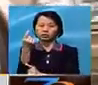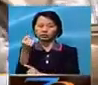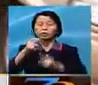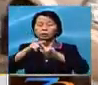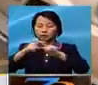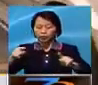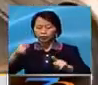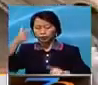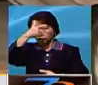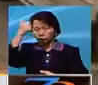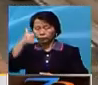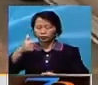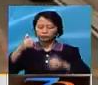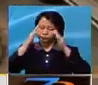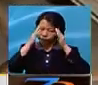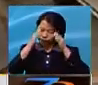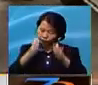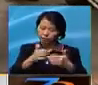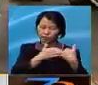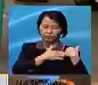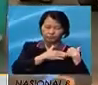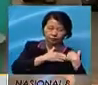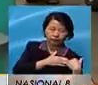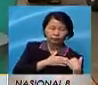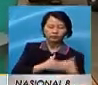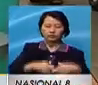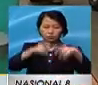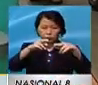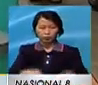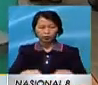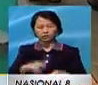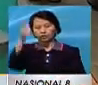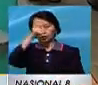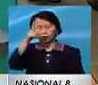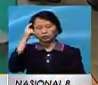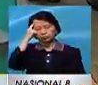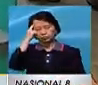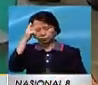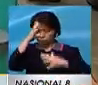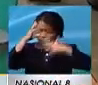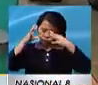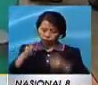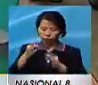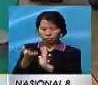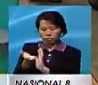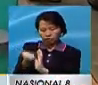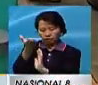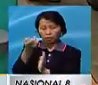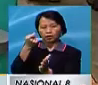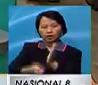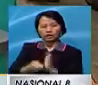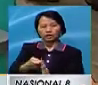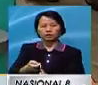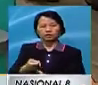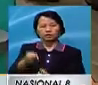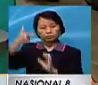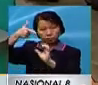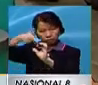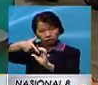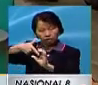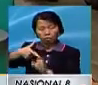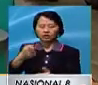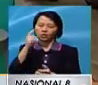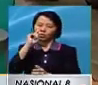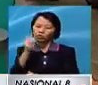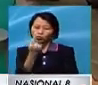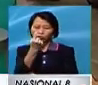Namun disebabkan prihatin dengan beban yang ditanggung rakyat, kerajaan memutuskan untuk menaikkan harga bahan api itu kepada